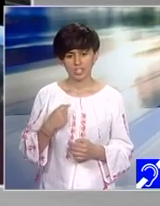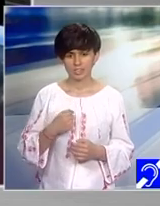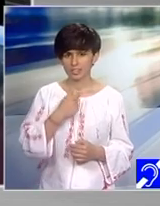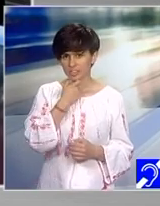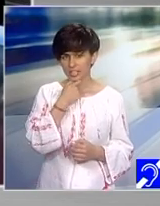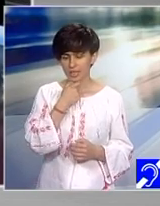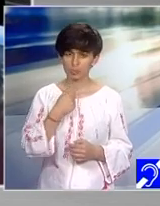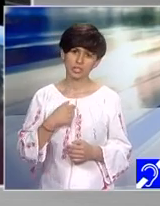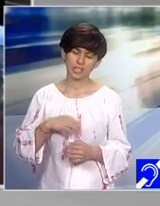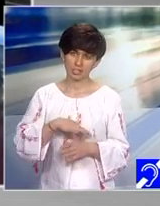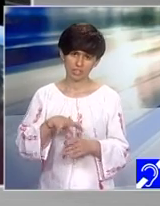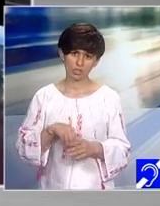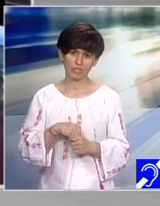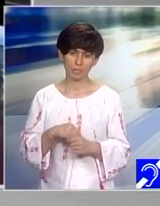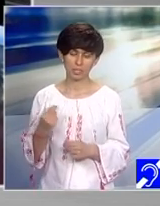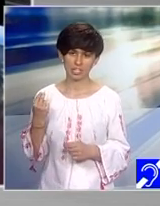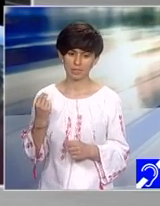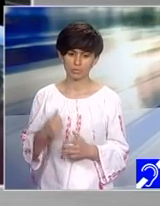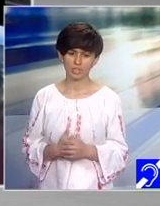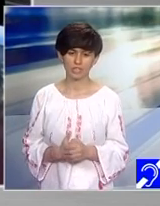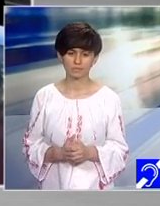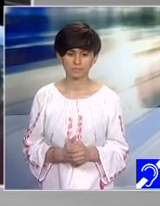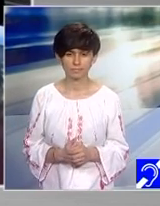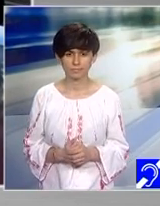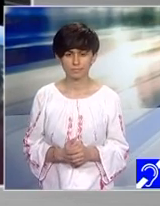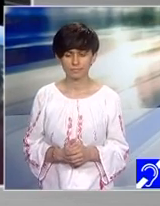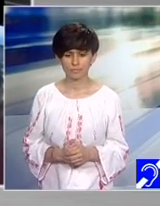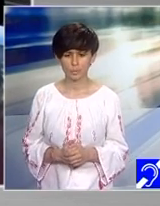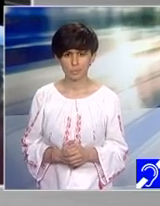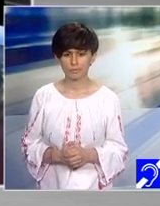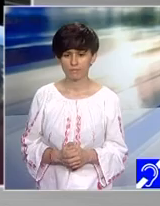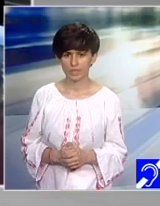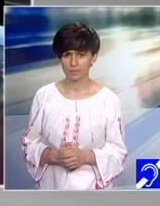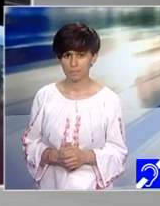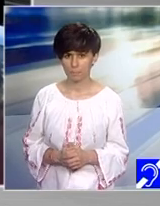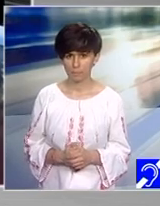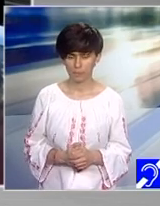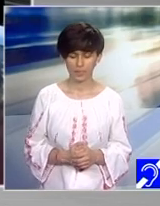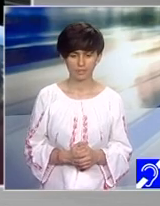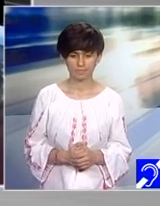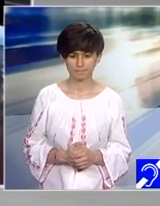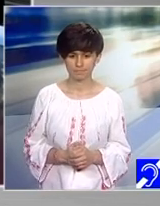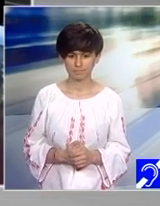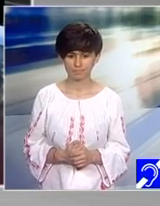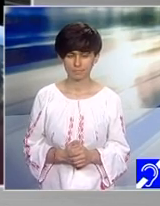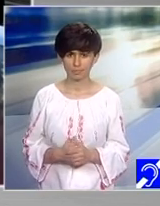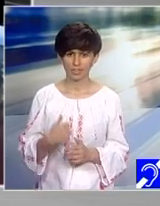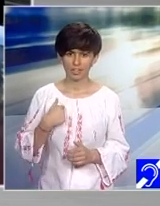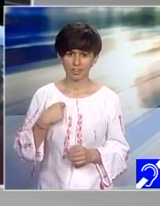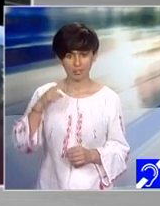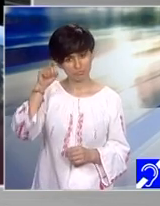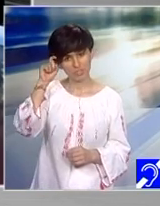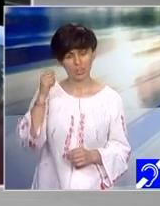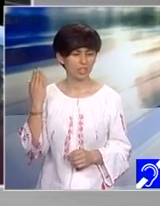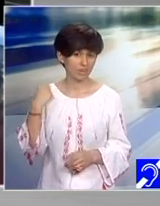dintr-o familie bună. Păi... După cum arată. Așa zic și eu.